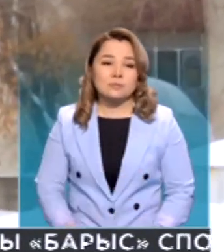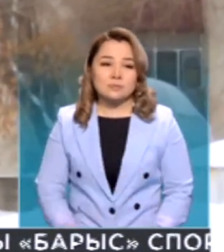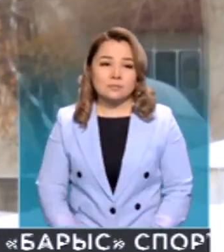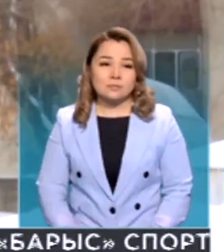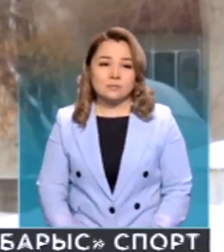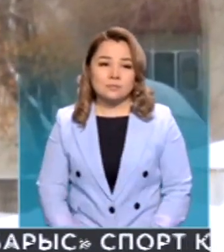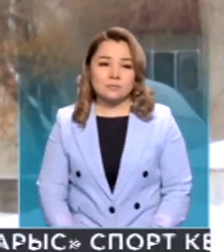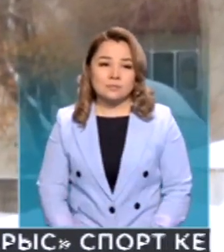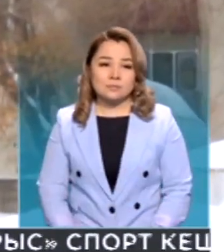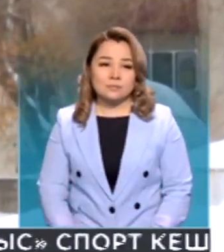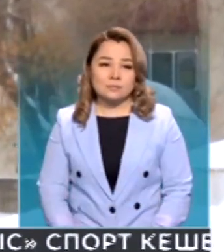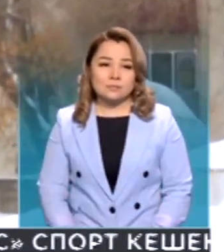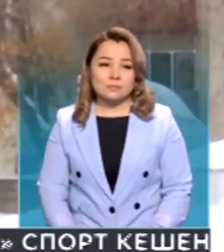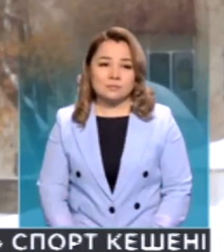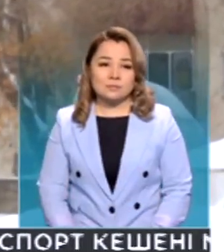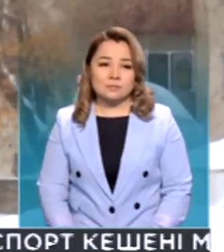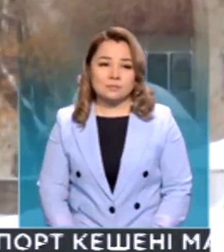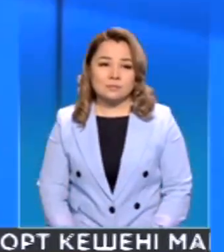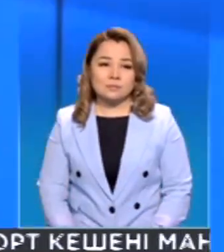Нұржан Қалекенов, ұлттық арна.